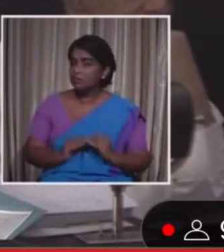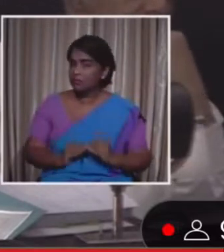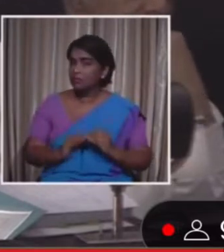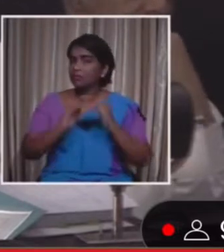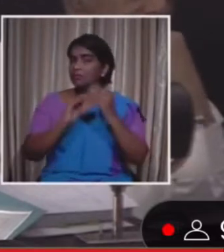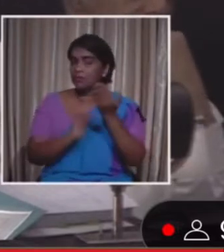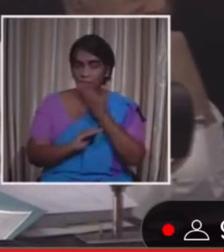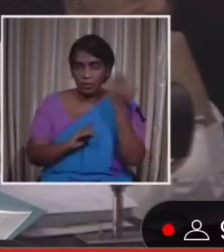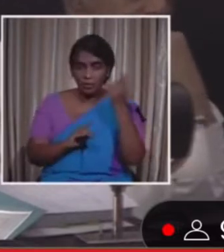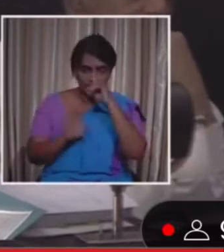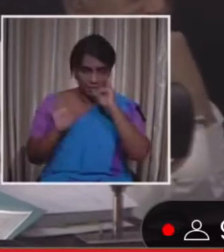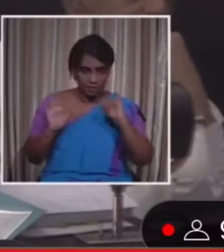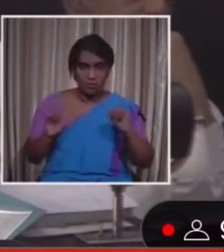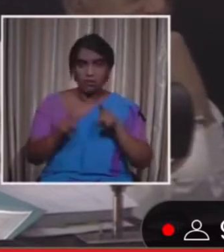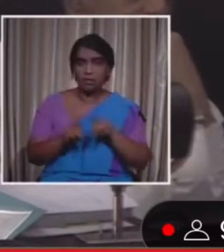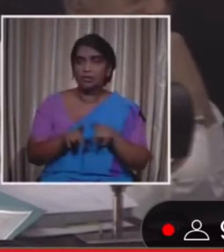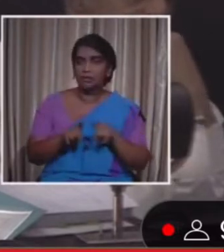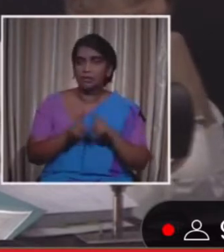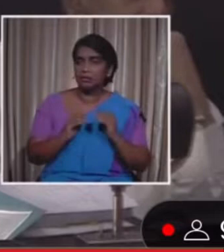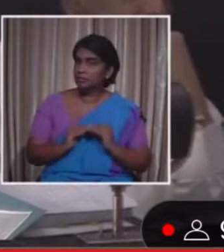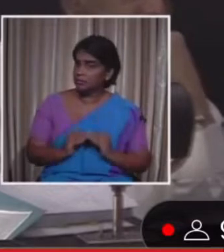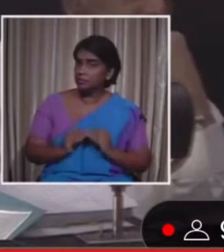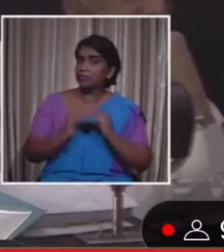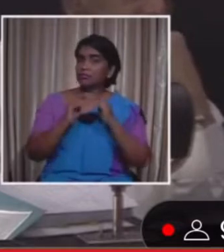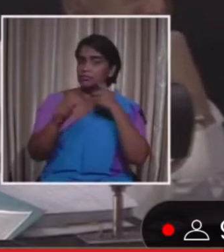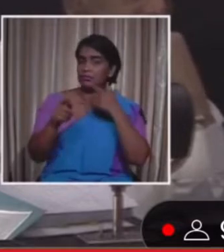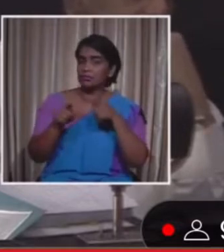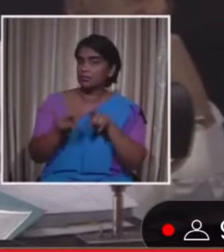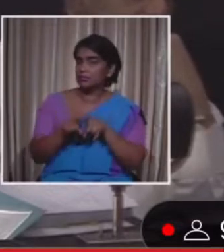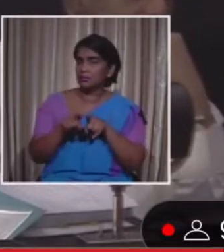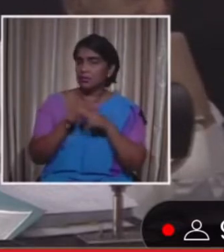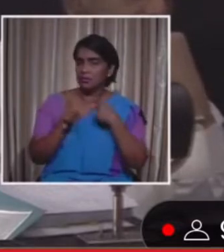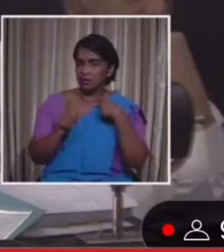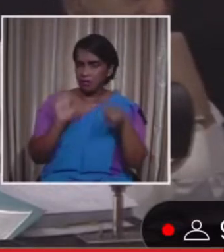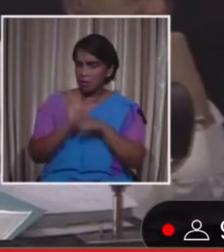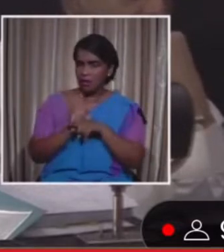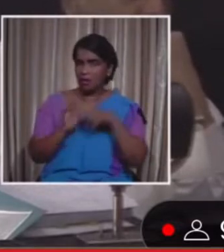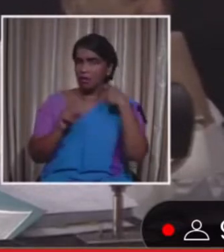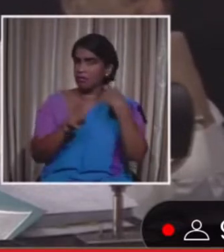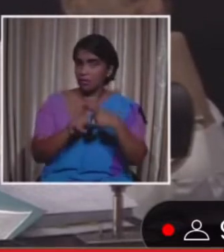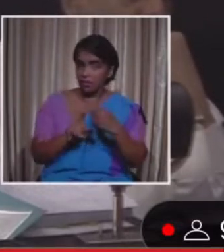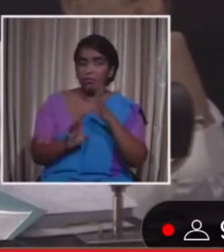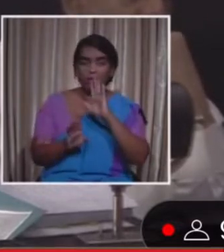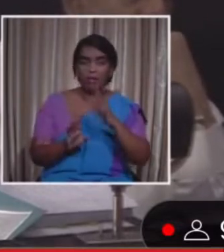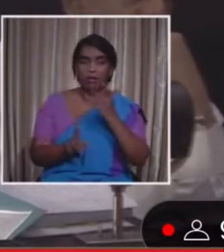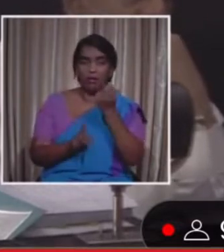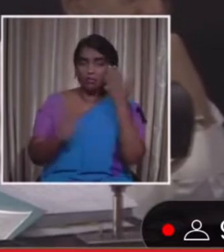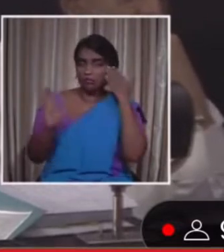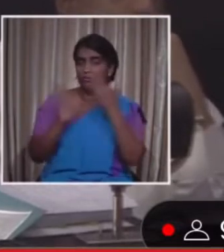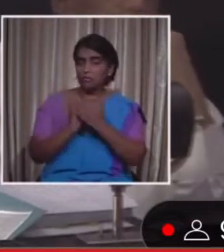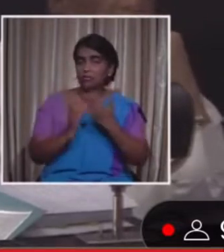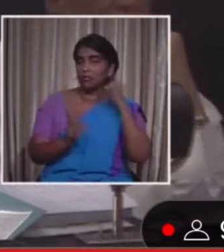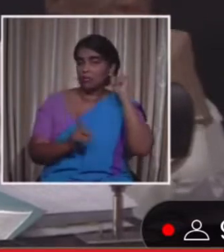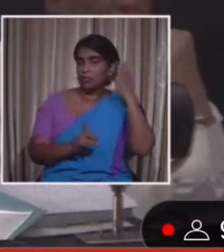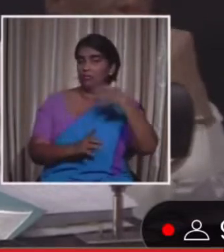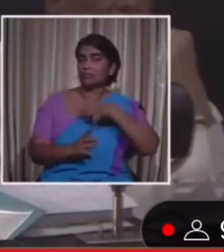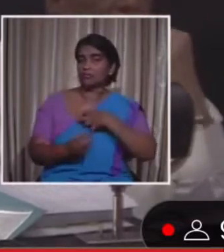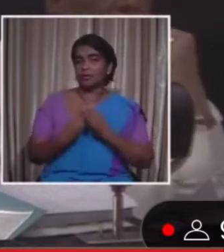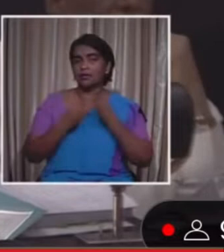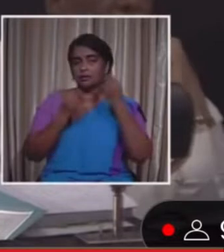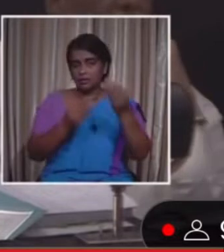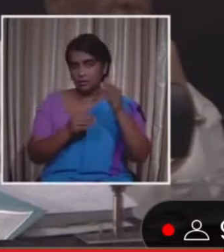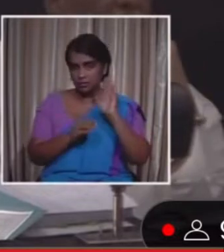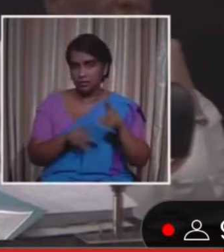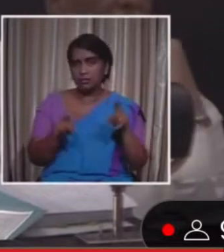to positive in 6 months, you might get the Nobel Prize for economics. Correct, no? එතැනි නෙවැනි